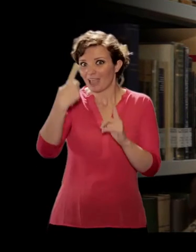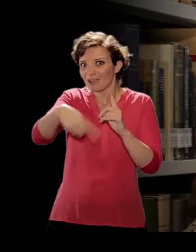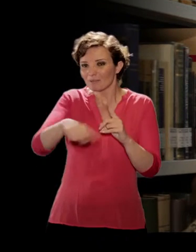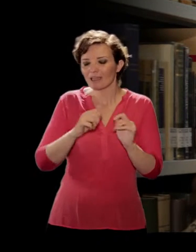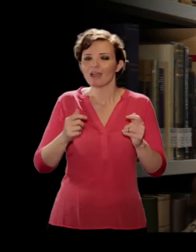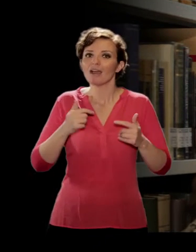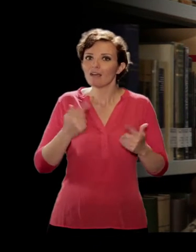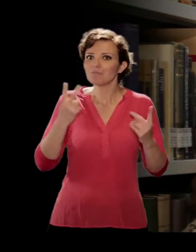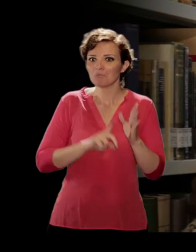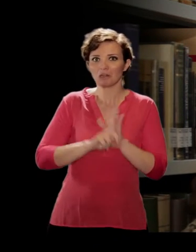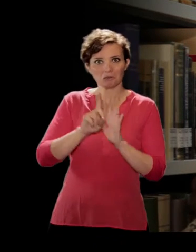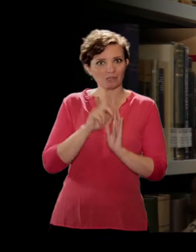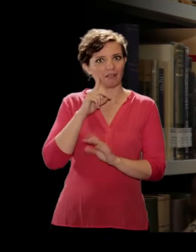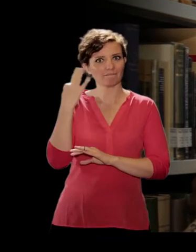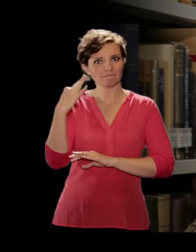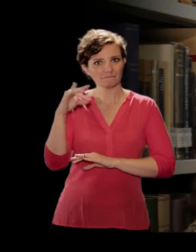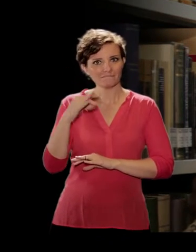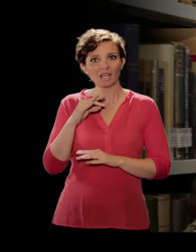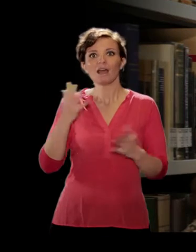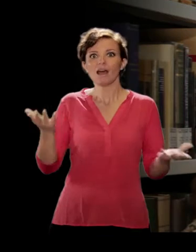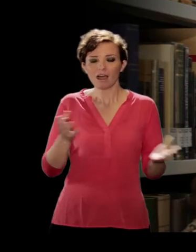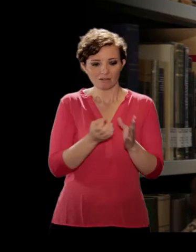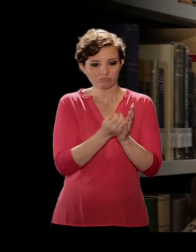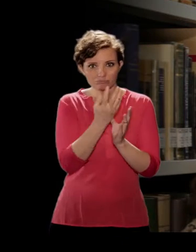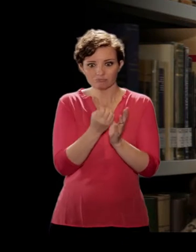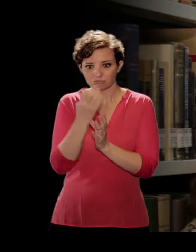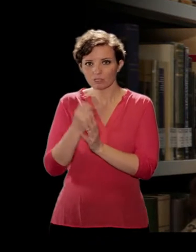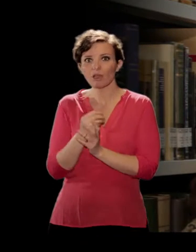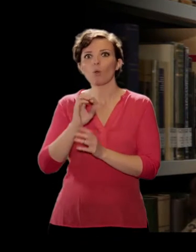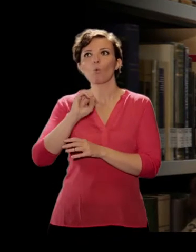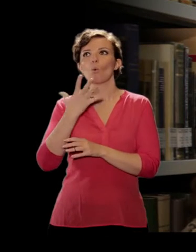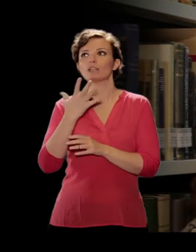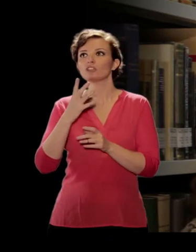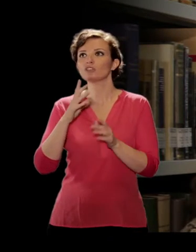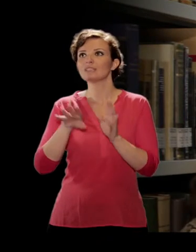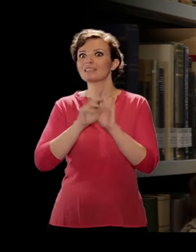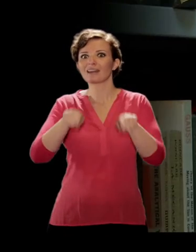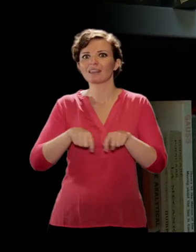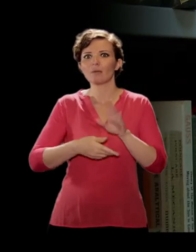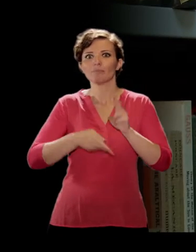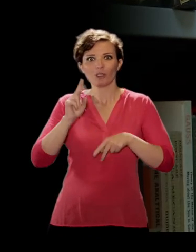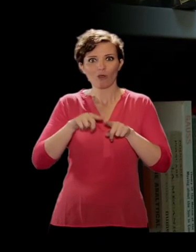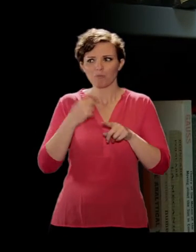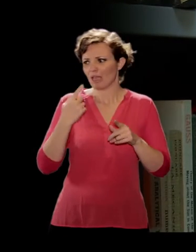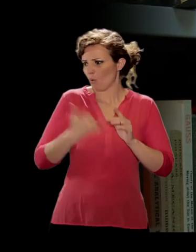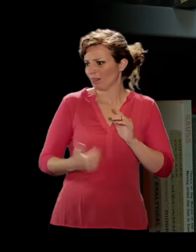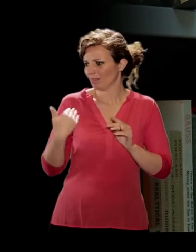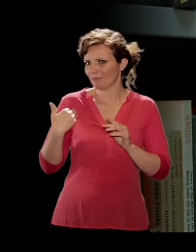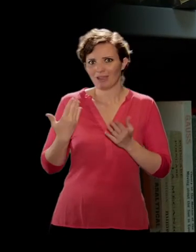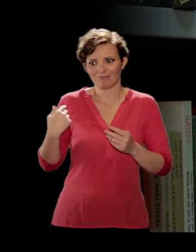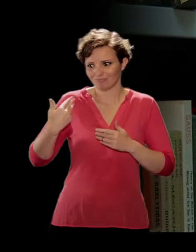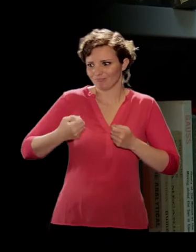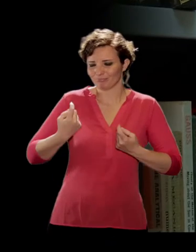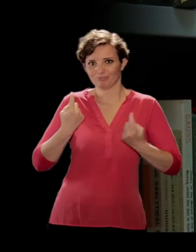hanno dato dei frutti notevoli, sono nate più di 15 startup in pochissimi anni. Queste startup